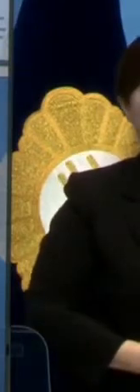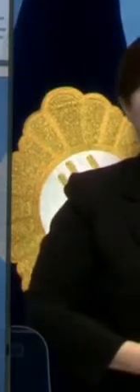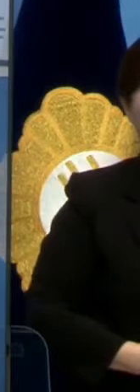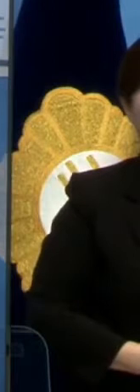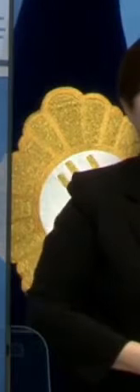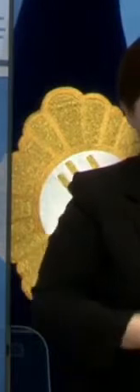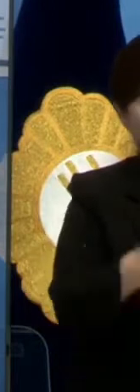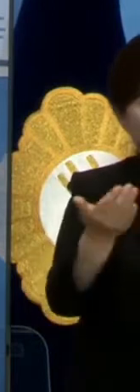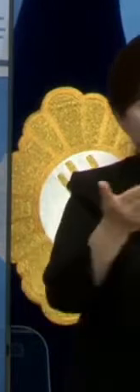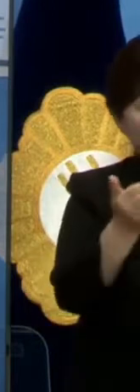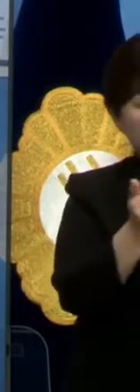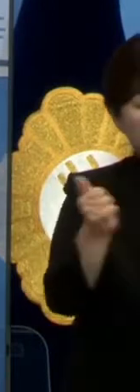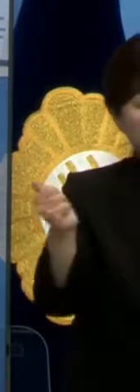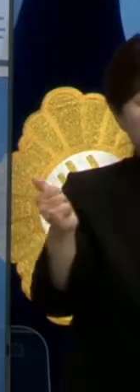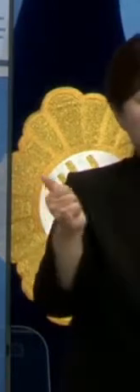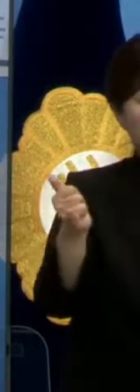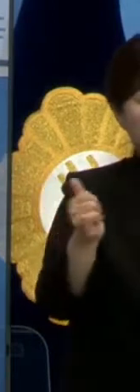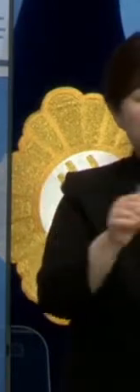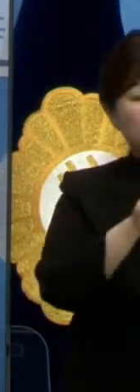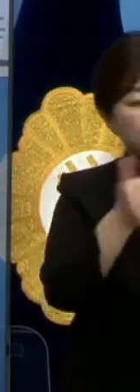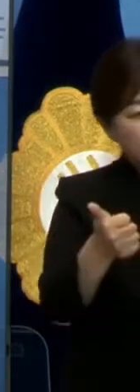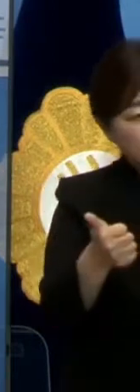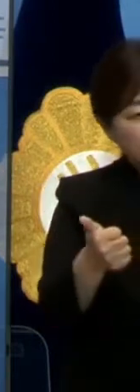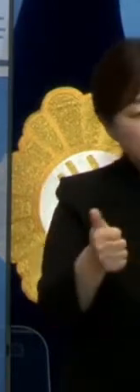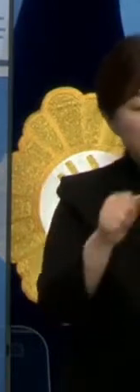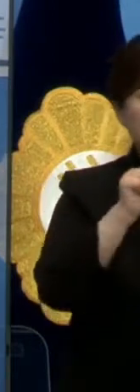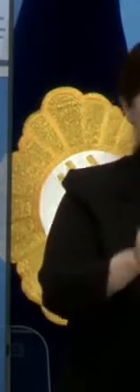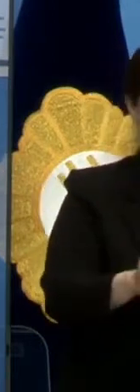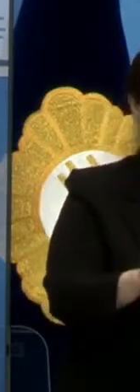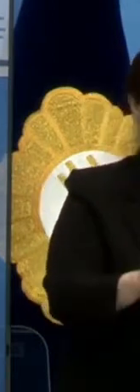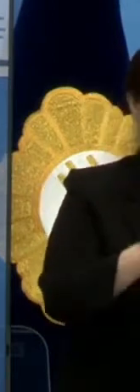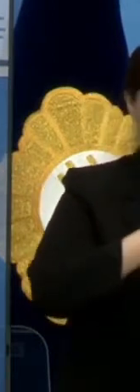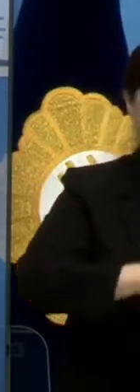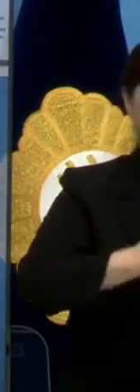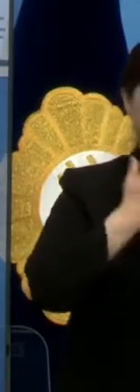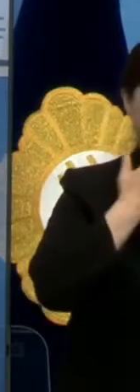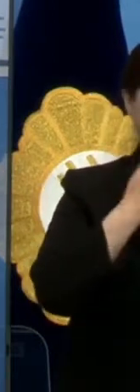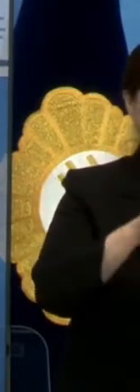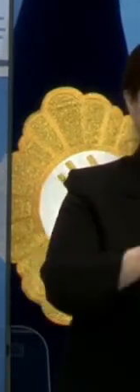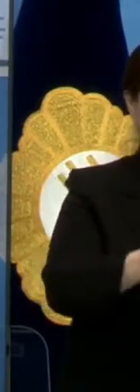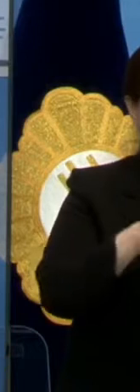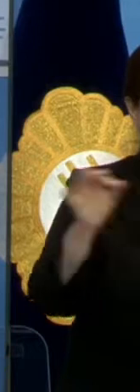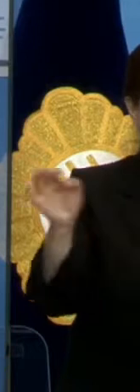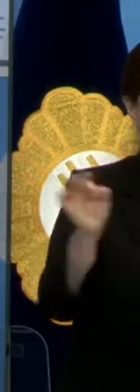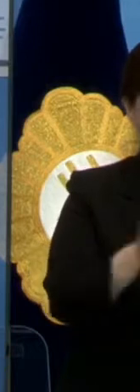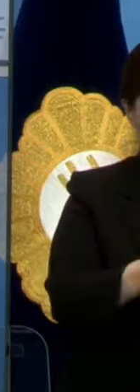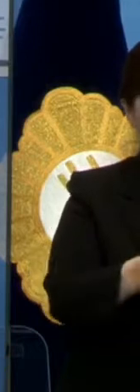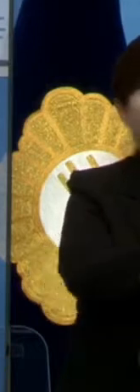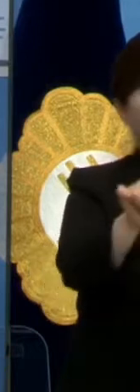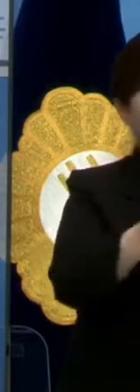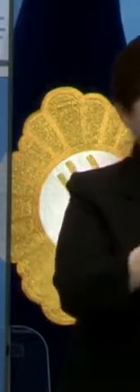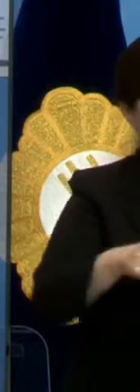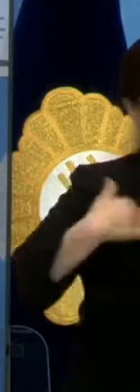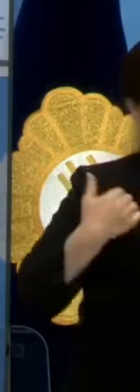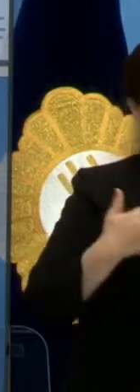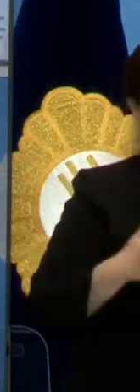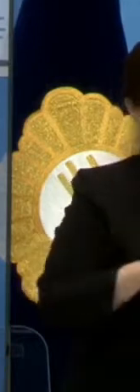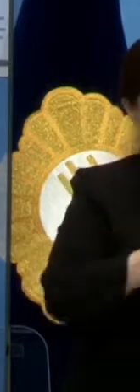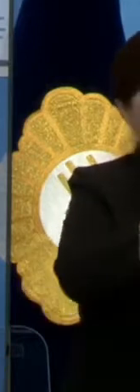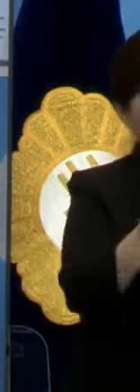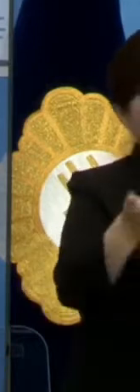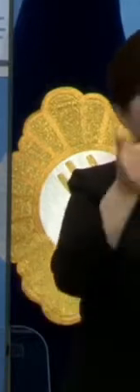4명의 노동자들은 죽었는지 살았는지 알 수 없는, 아니 죽었는데도